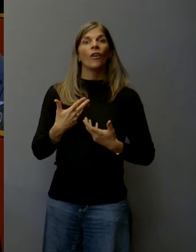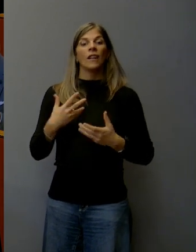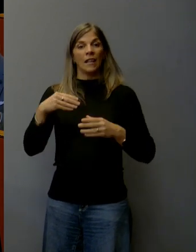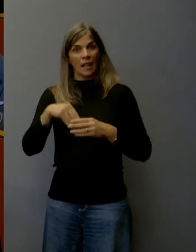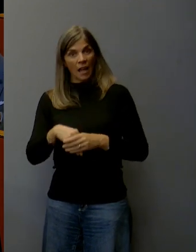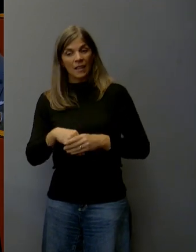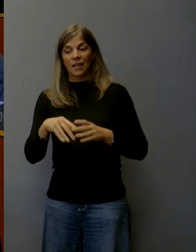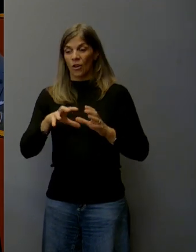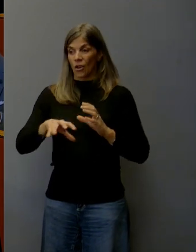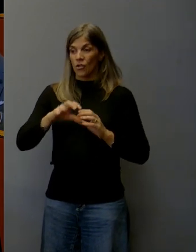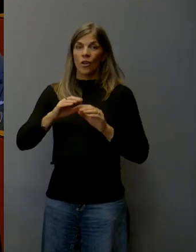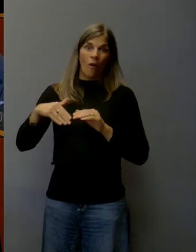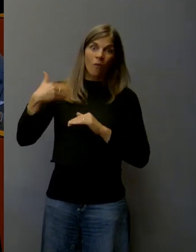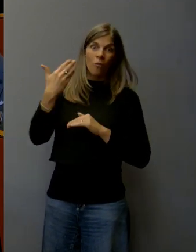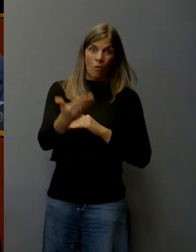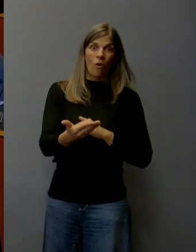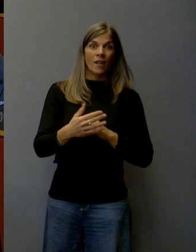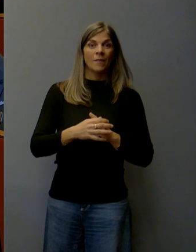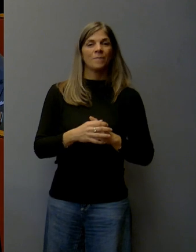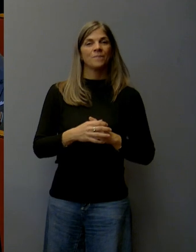i propri confini